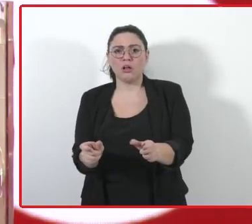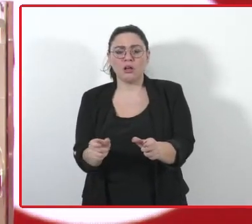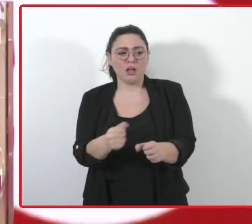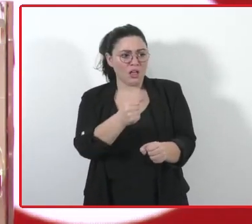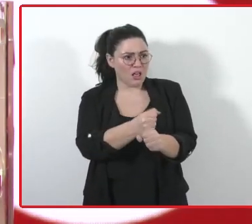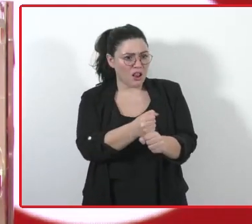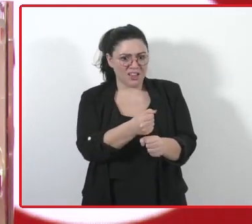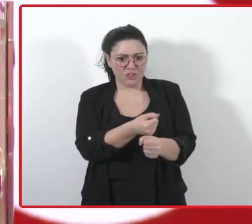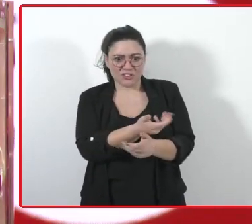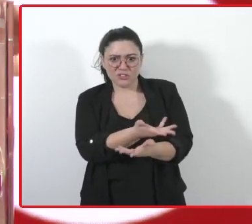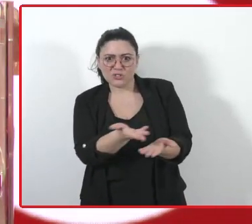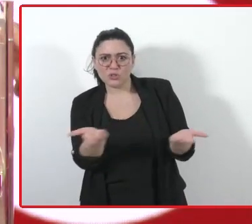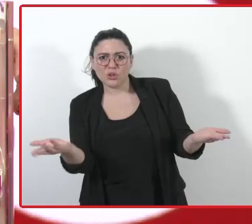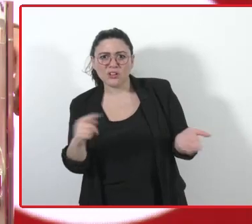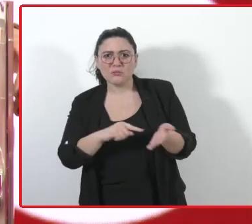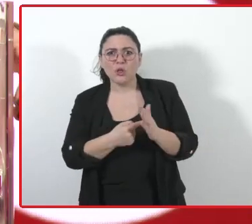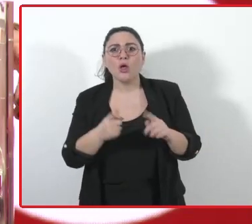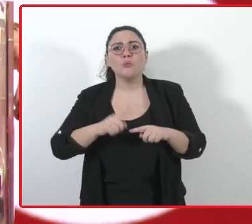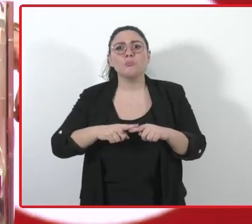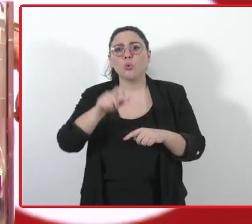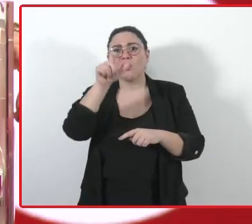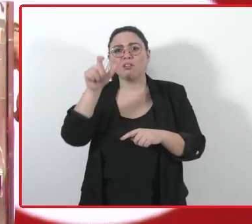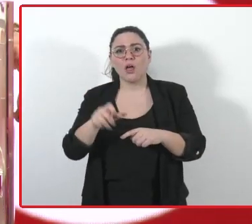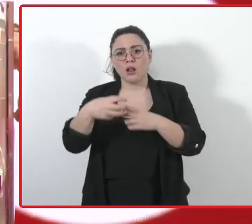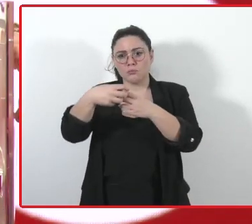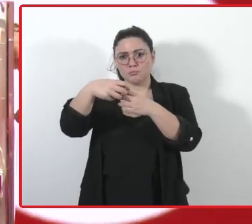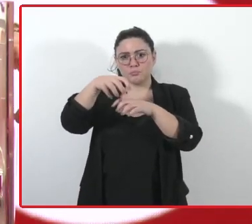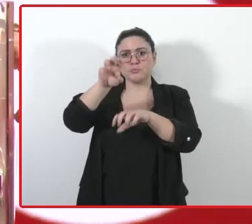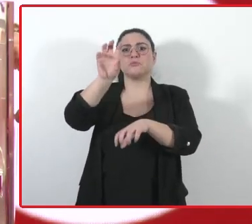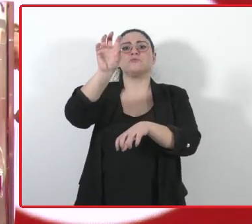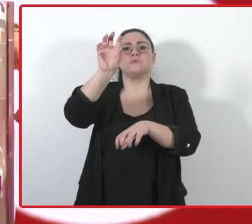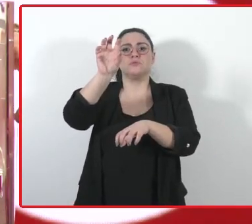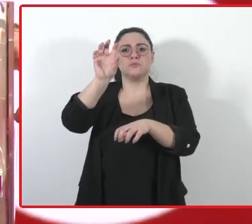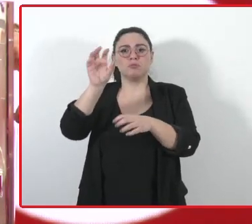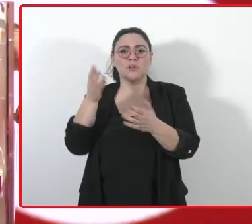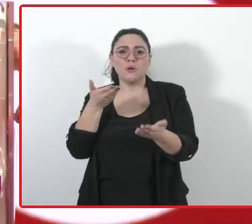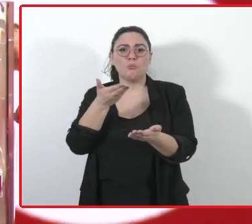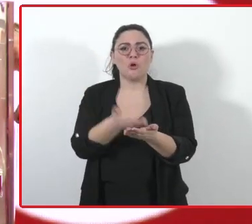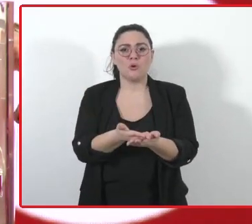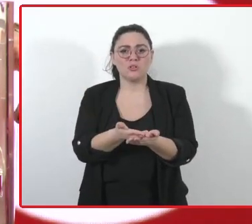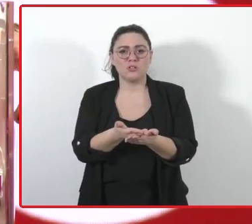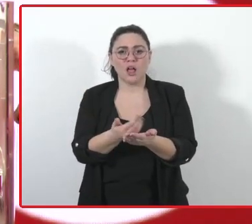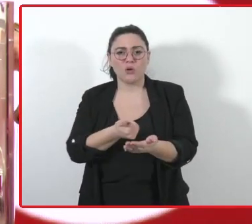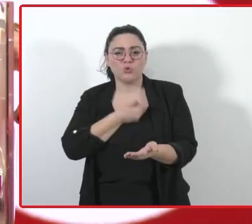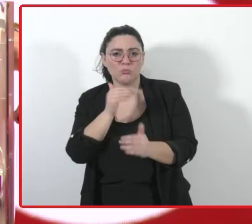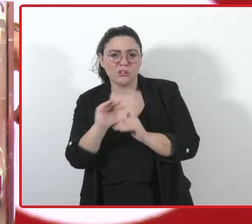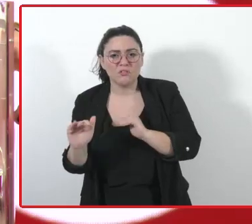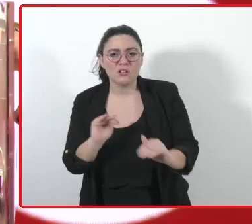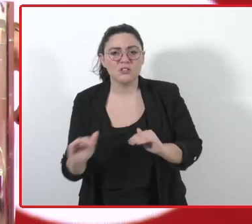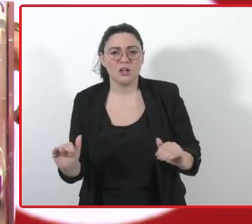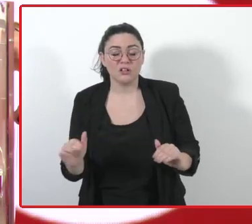soprattutto divide l'Italia e vara il mostro dell'Autonomia differenziata noi